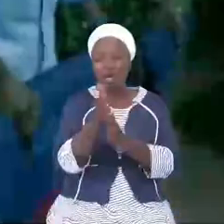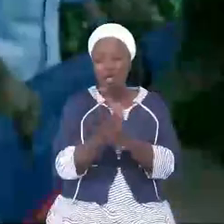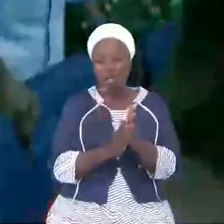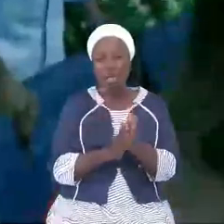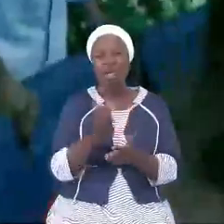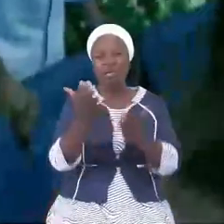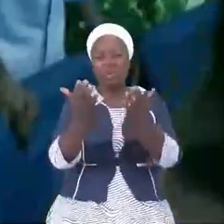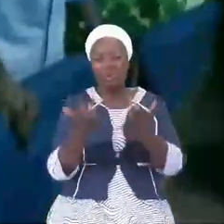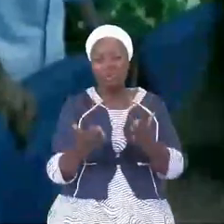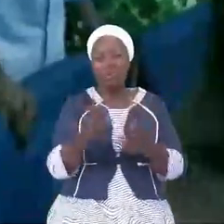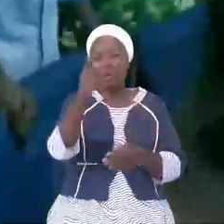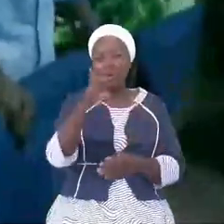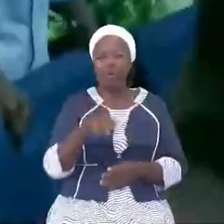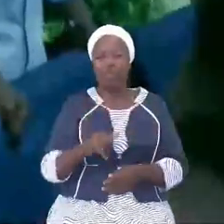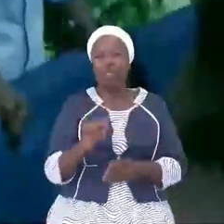prières.